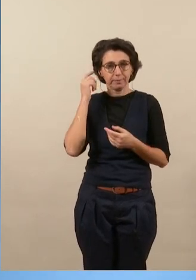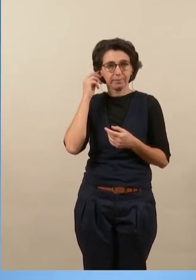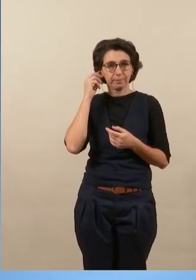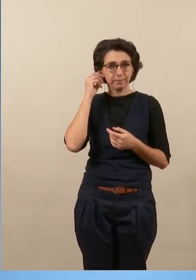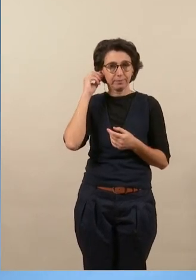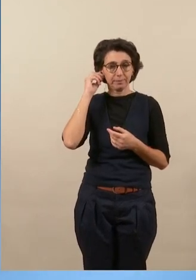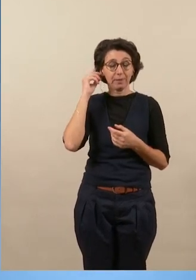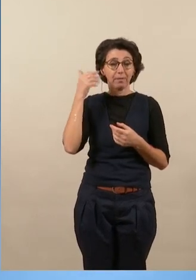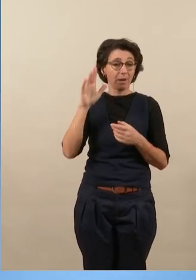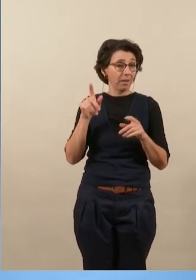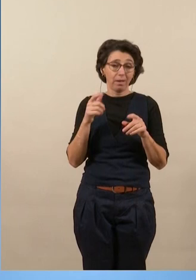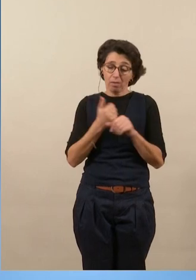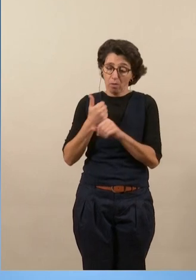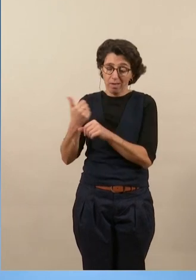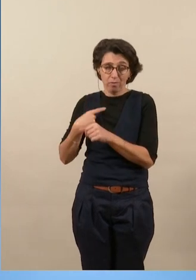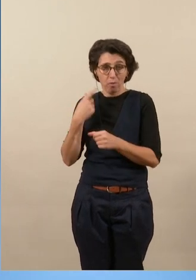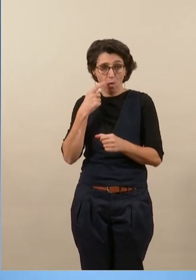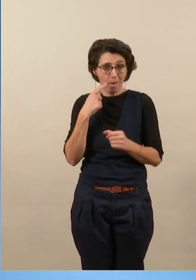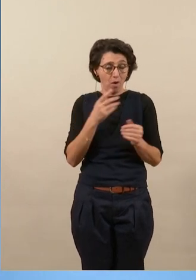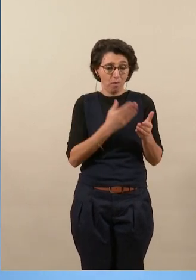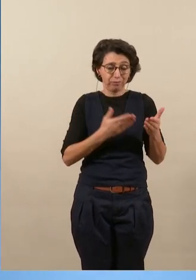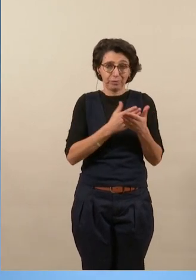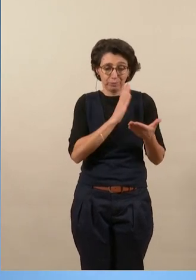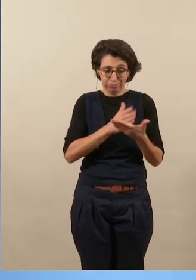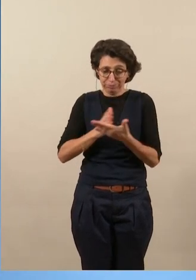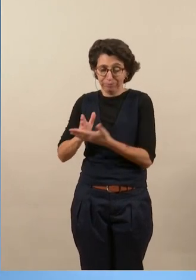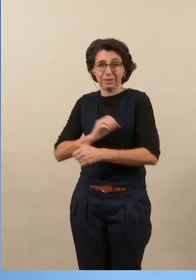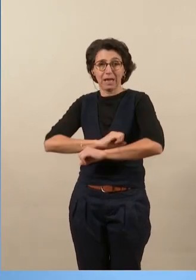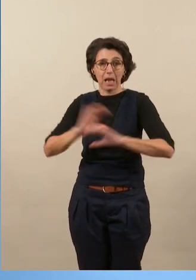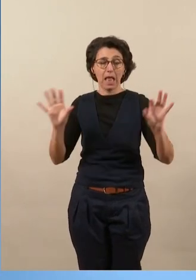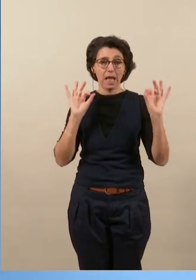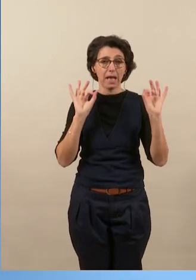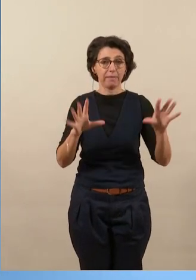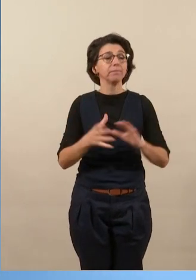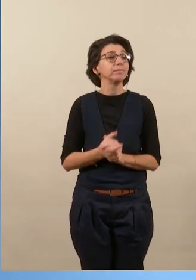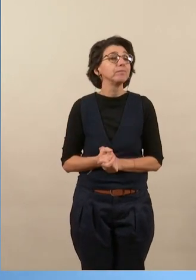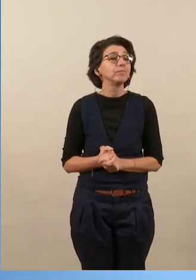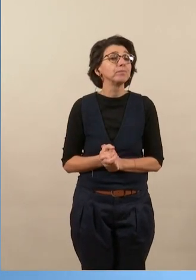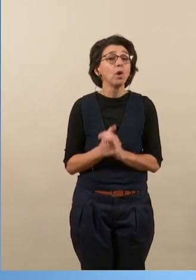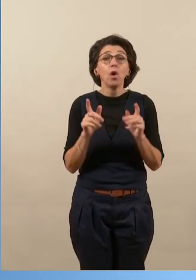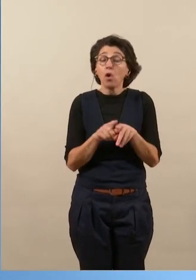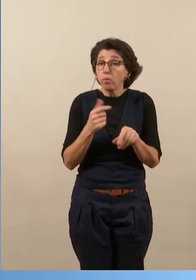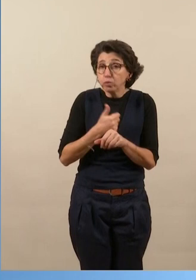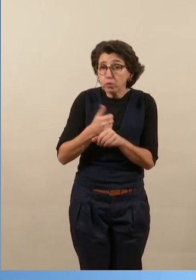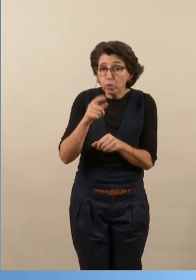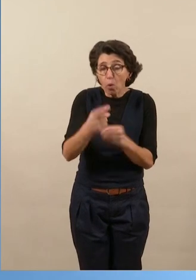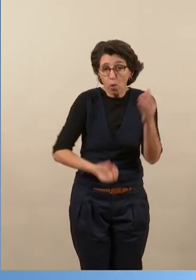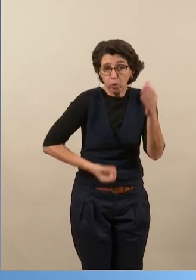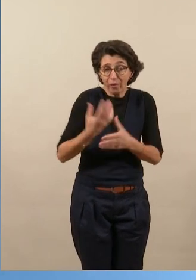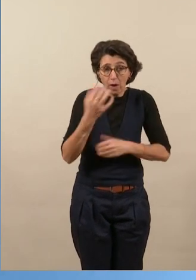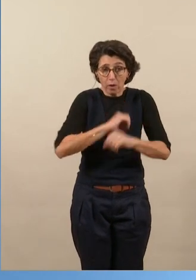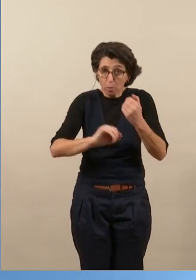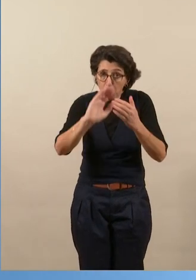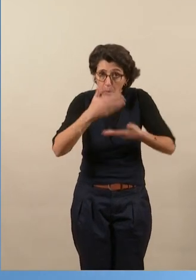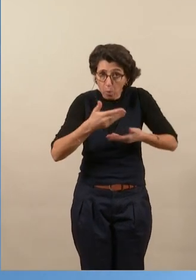n'est proposé comme chaque année vous annoncez donc des nouveaux dispositifs alors que ceux sur lequels